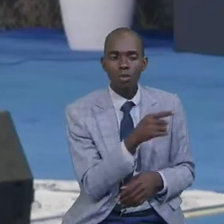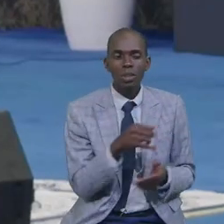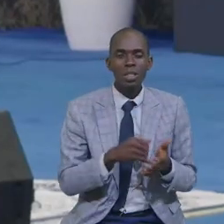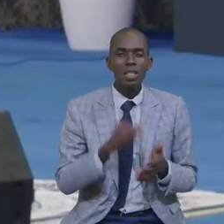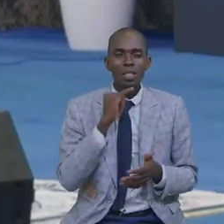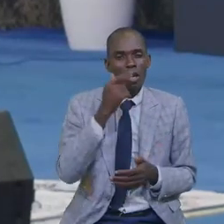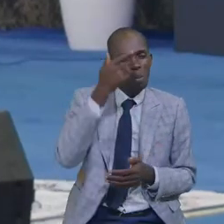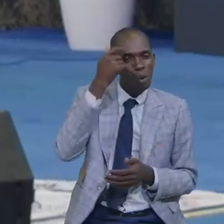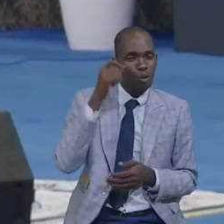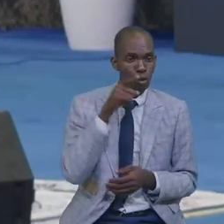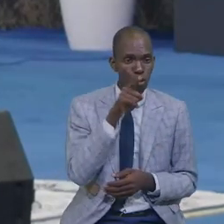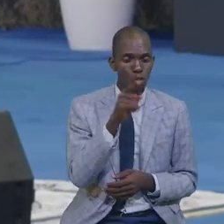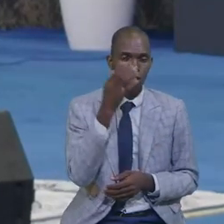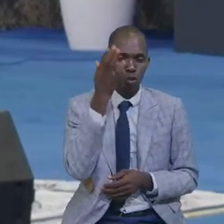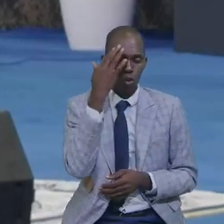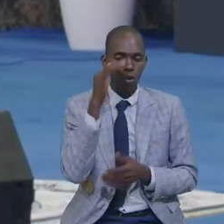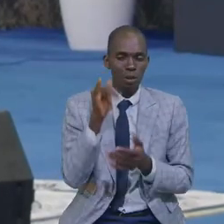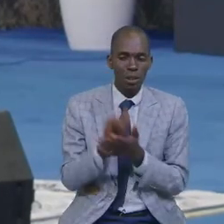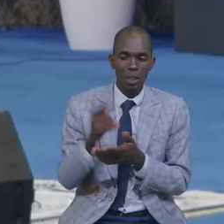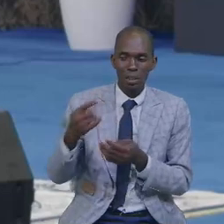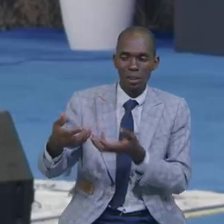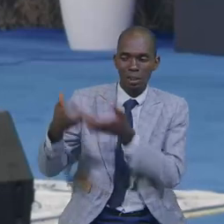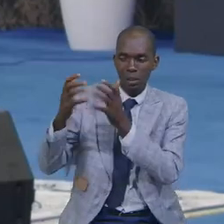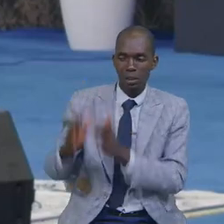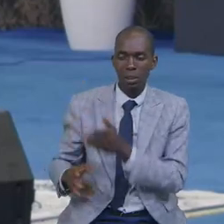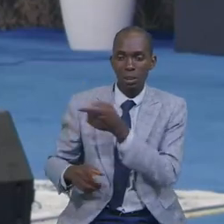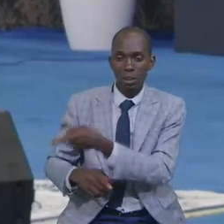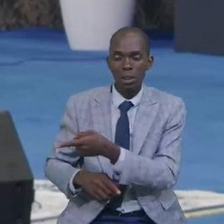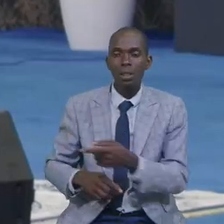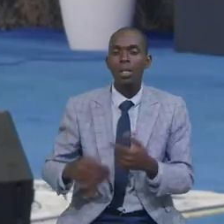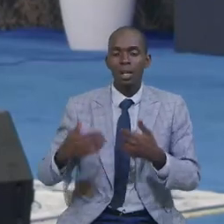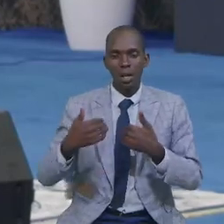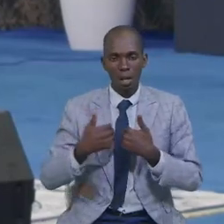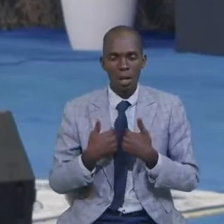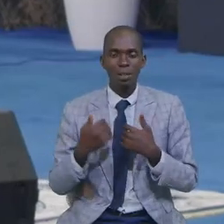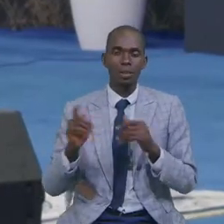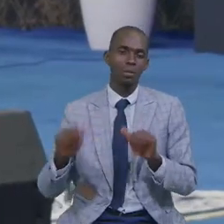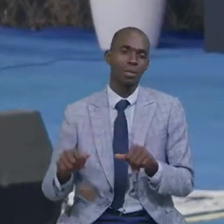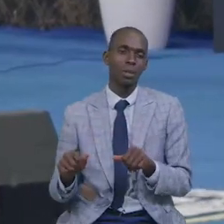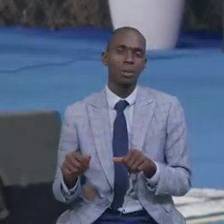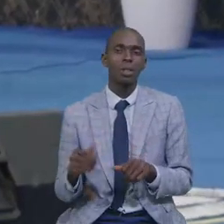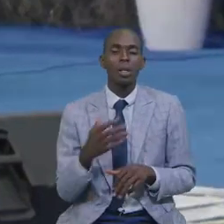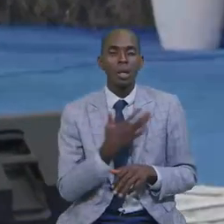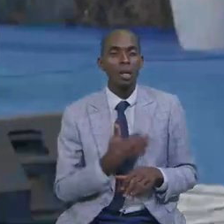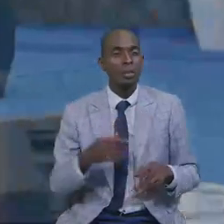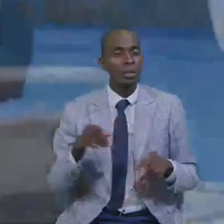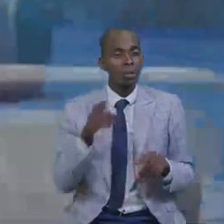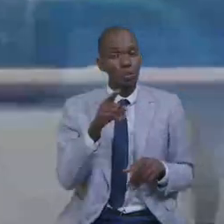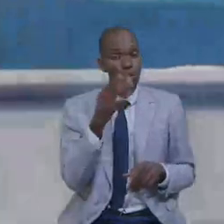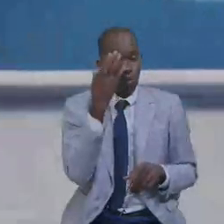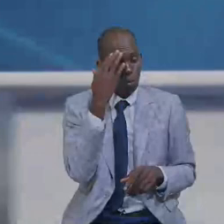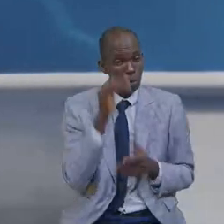n'est pas toi c'est parce que tu connais le mécanicien l'ingénieur chez qui tu as même le véhicule